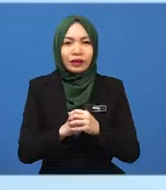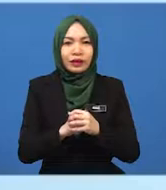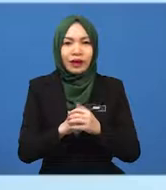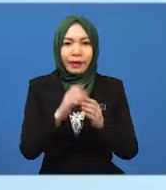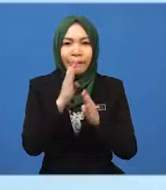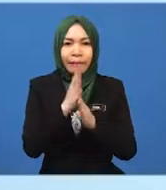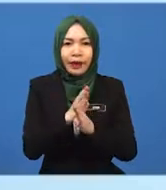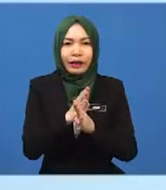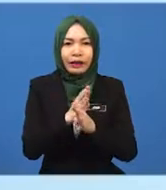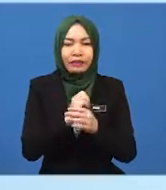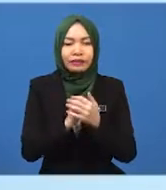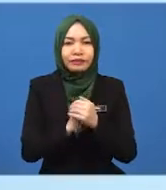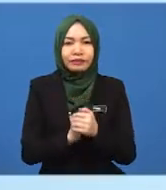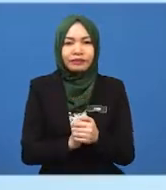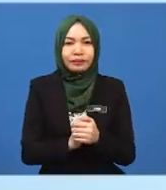benar.